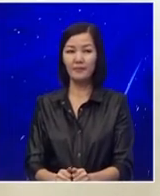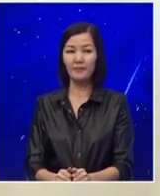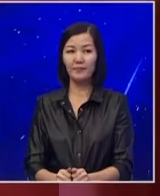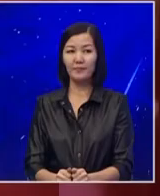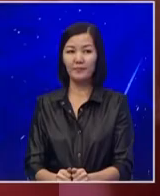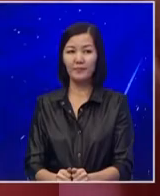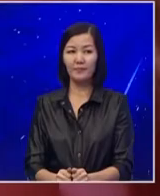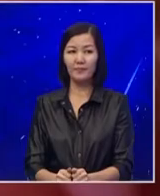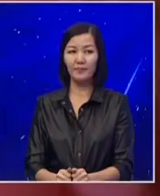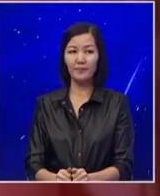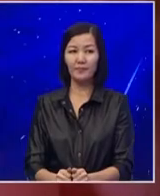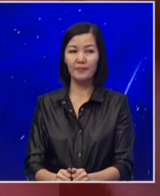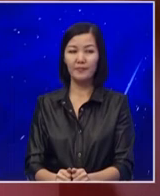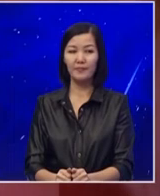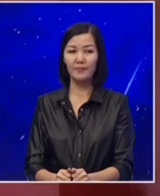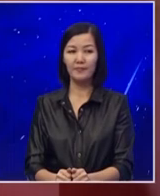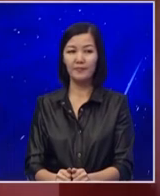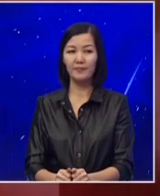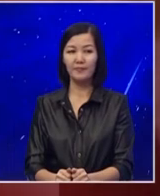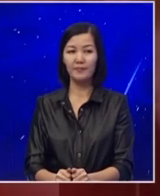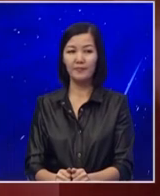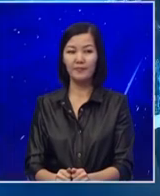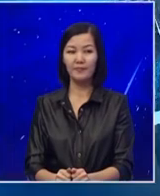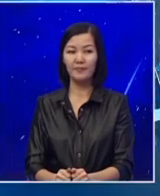табайын деп мінімді.